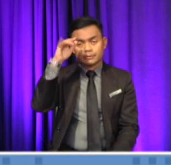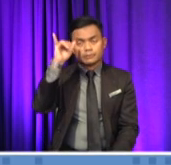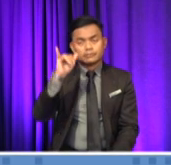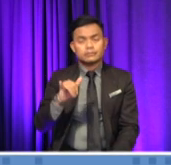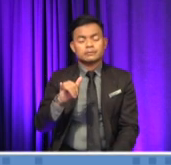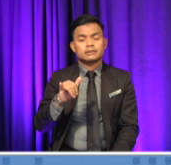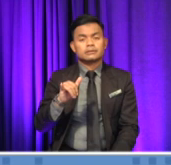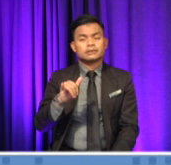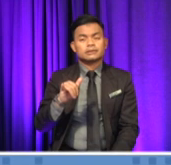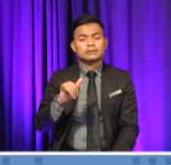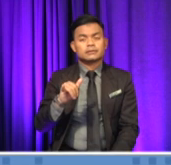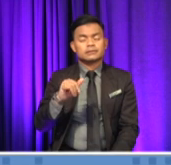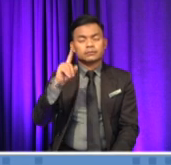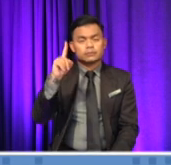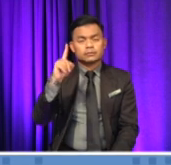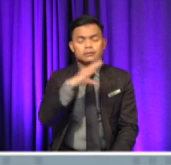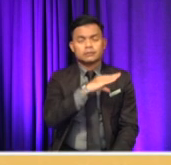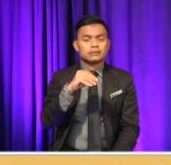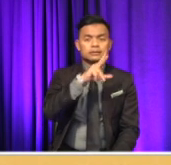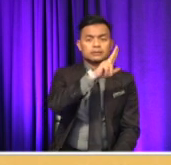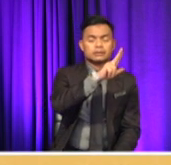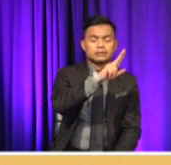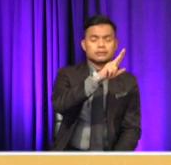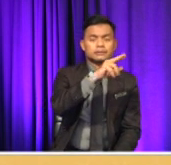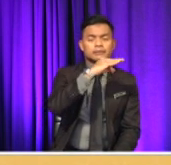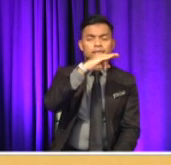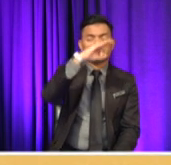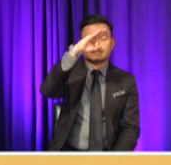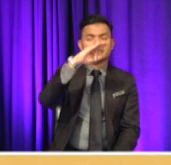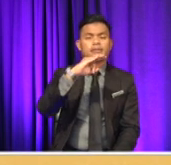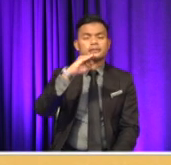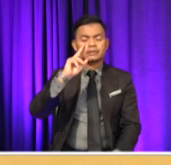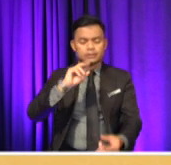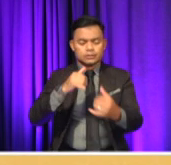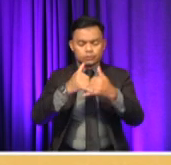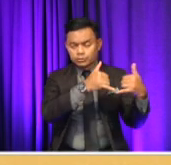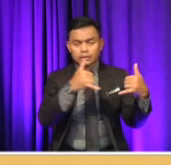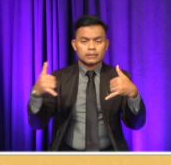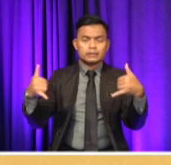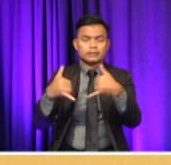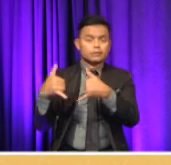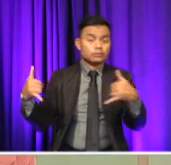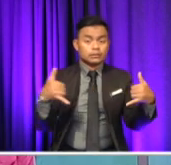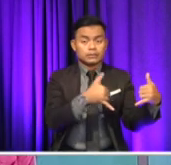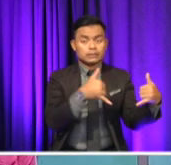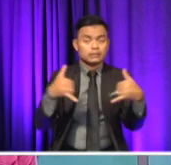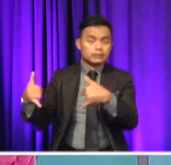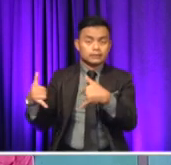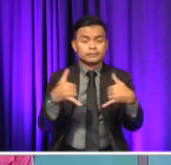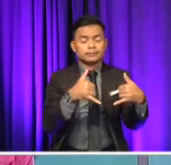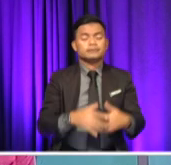ini adalah motto arus ulang alik jadi baca kena-kena pasti dia punya ciri-ciri